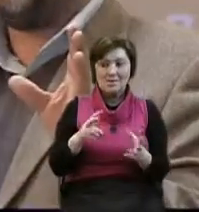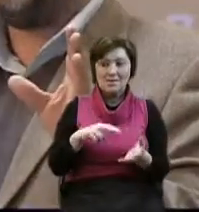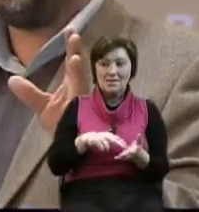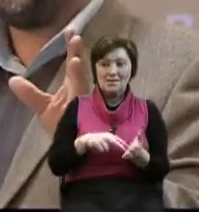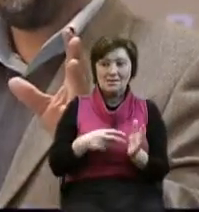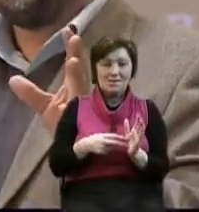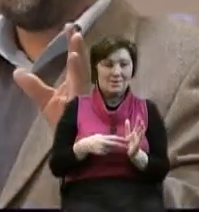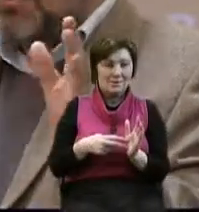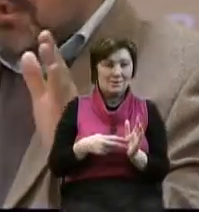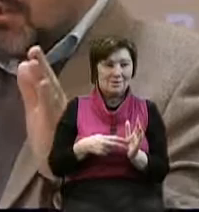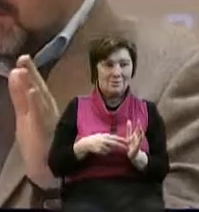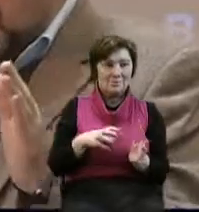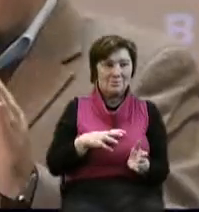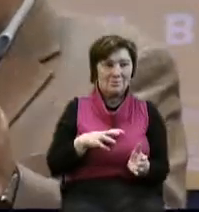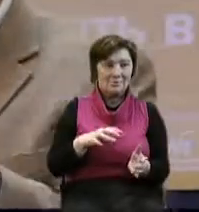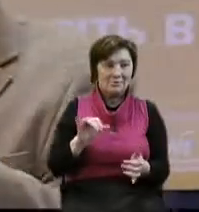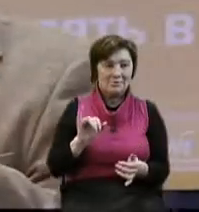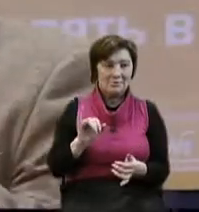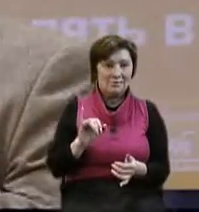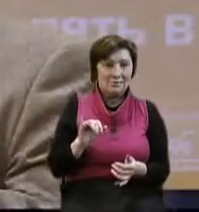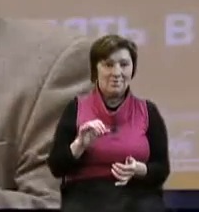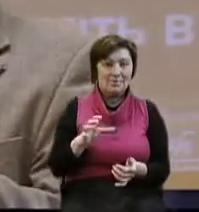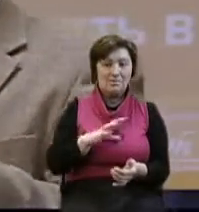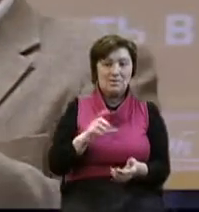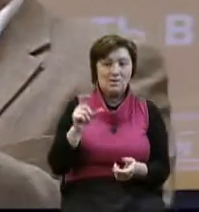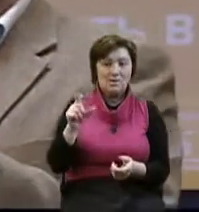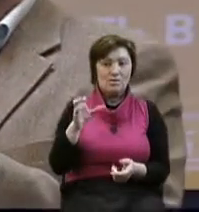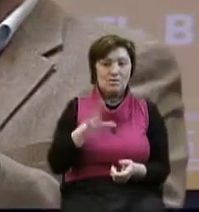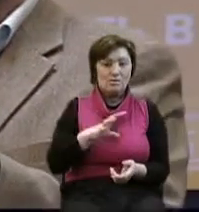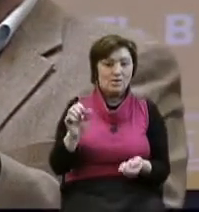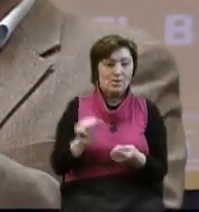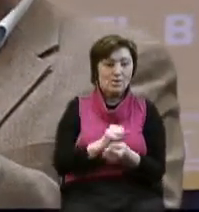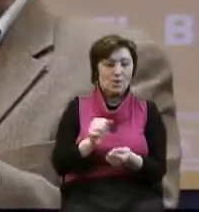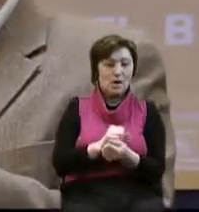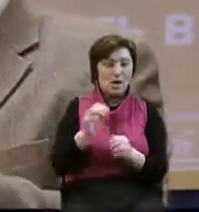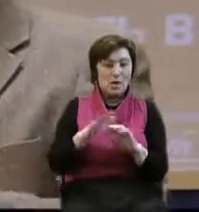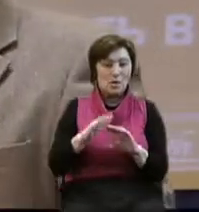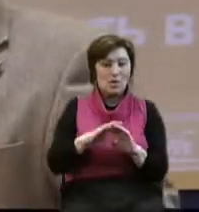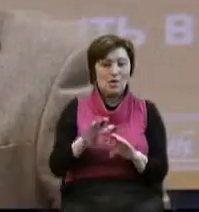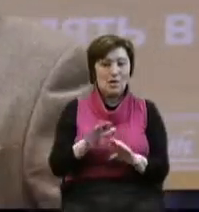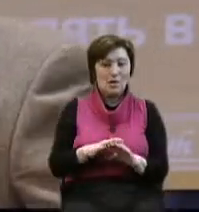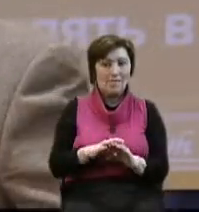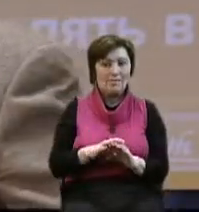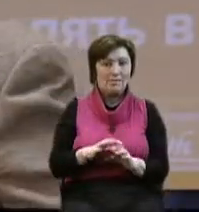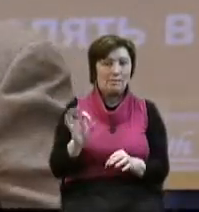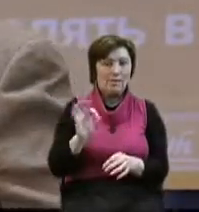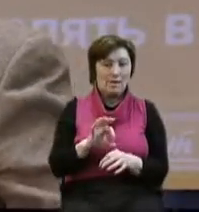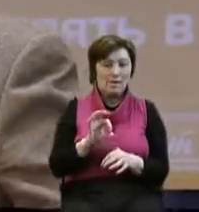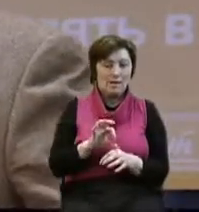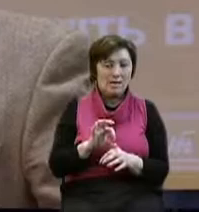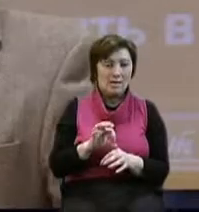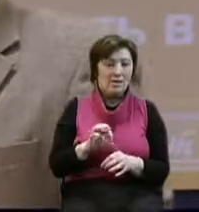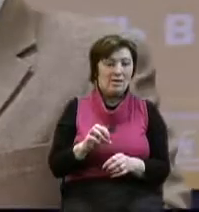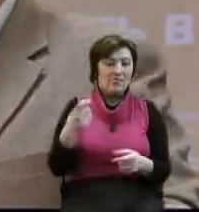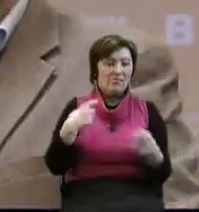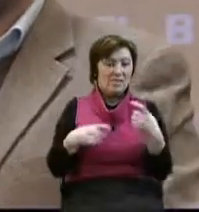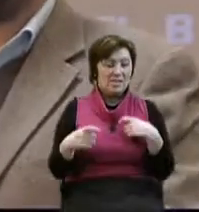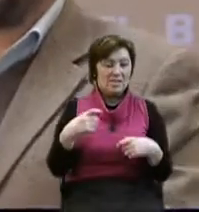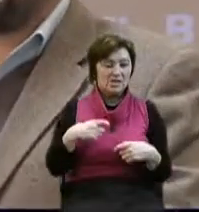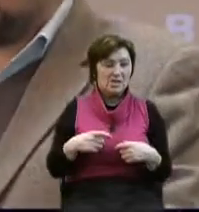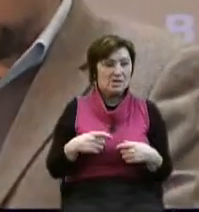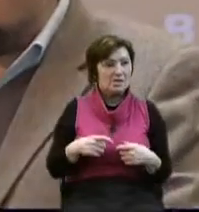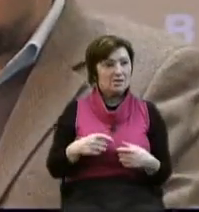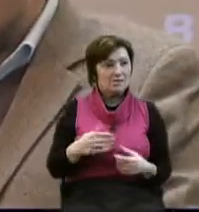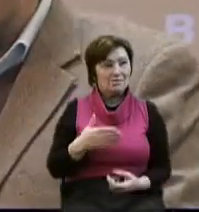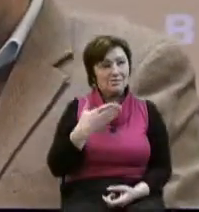акция. Был человек, у которого была сухая рука. И фарисеи задают ему вопрос, провокационный